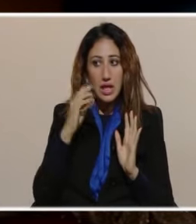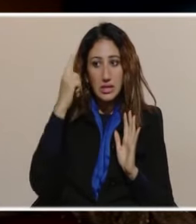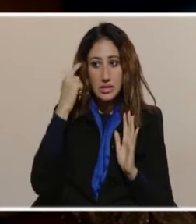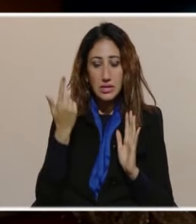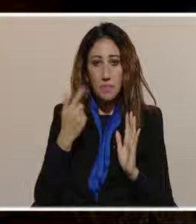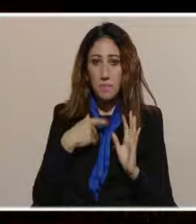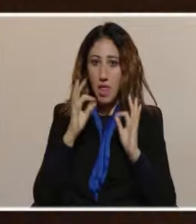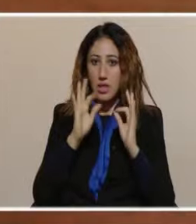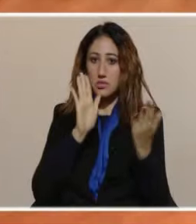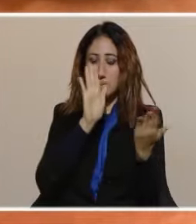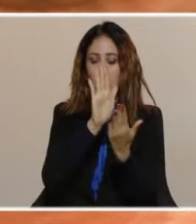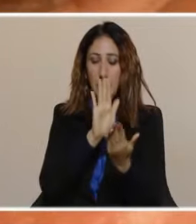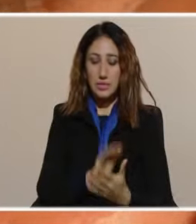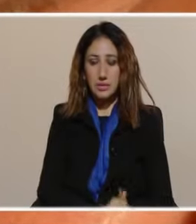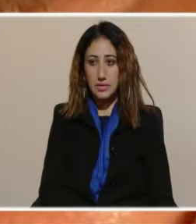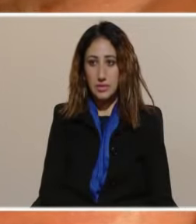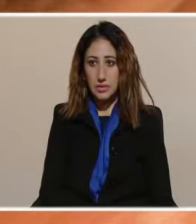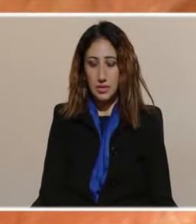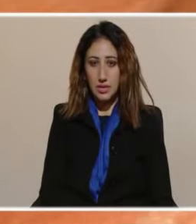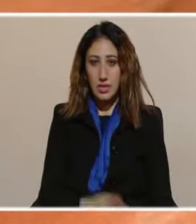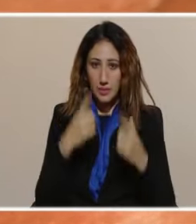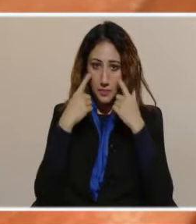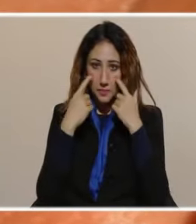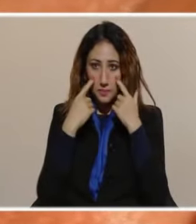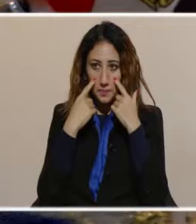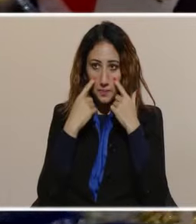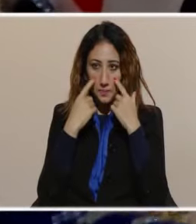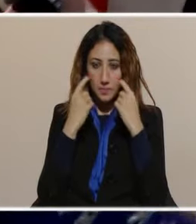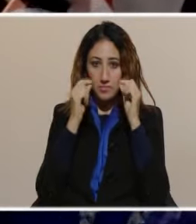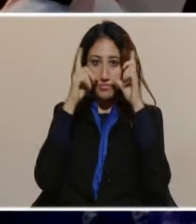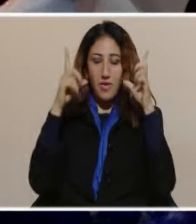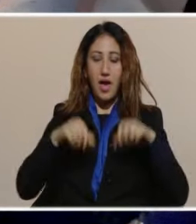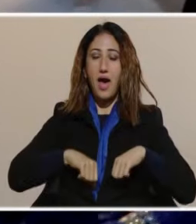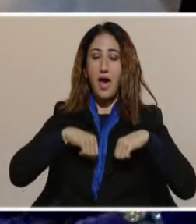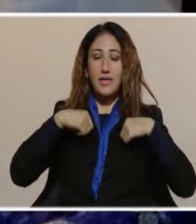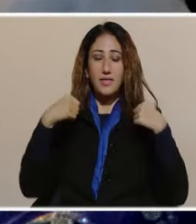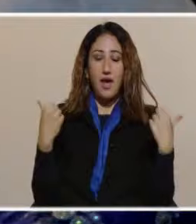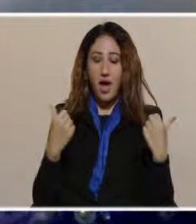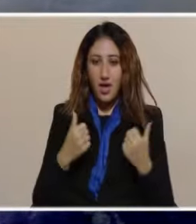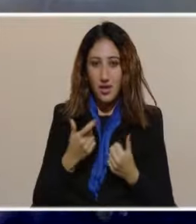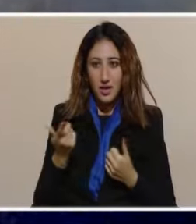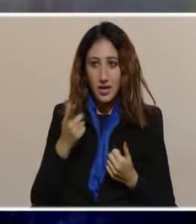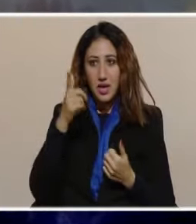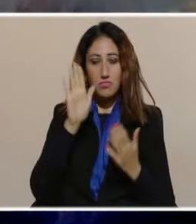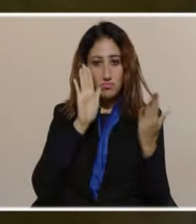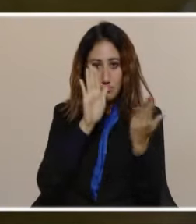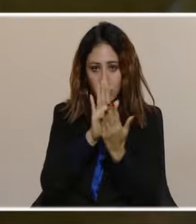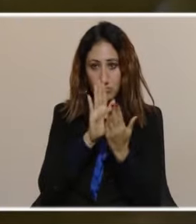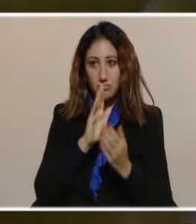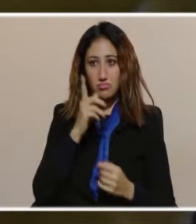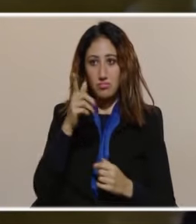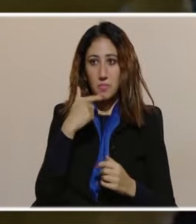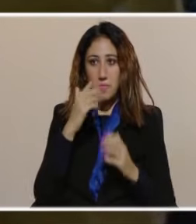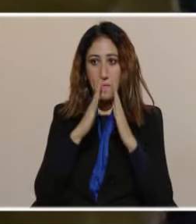أتنمرض على الحاجات دي كلها. هاتان العينان النابضتان بالحياة ليس جديد عليهما أن تريا النصف الممتلئ